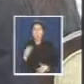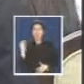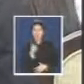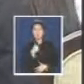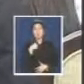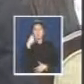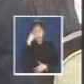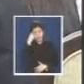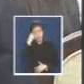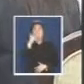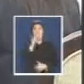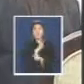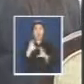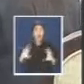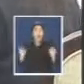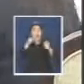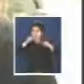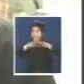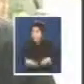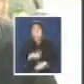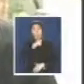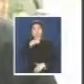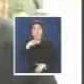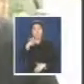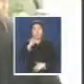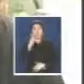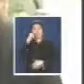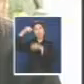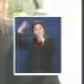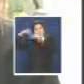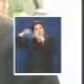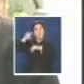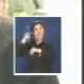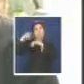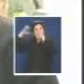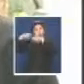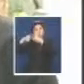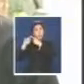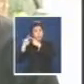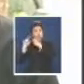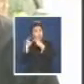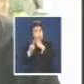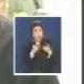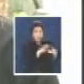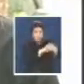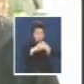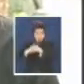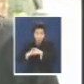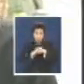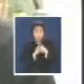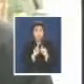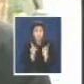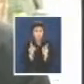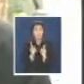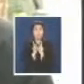ะคะแต่ถามว่าจะหายเลยหรือเปล่าก็ขึ้นอยู่กับปริมาณน้ำฝนแล้วก็ความร่วมมือที่เราจะได้รับแต่แน่นอนค่ะ